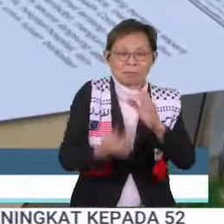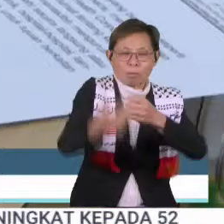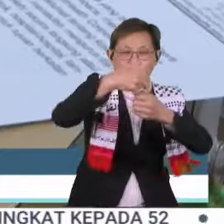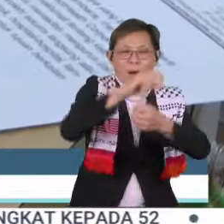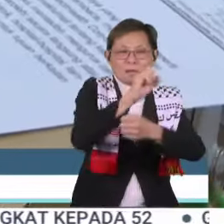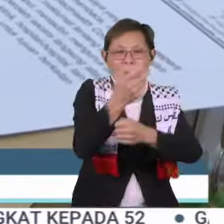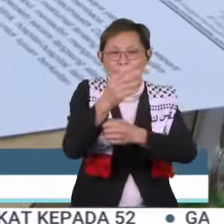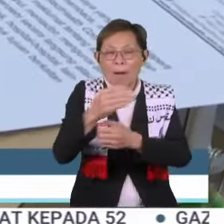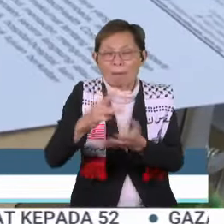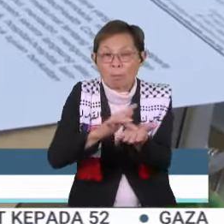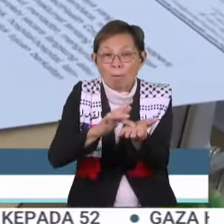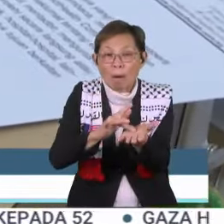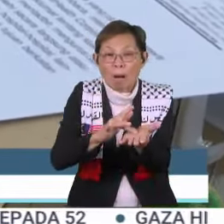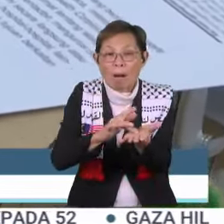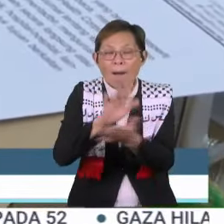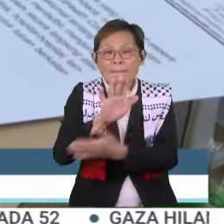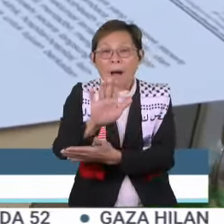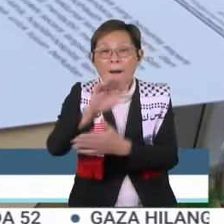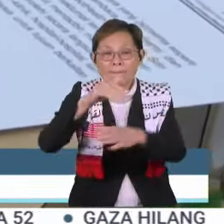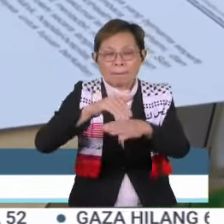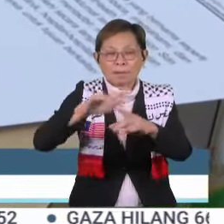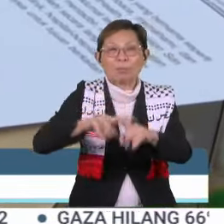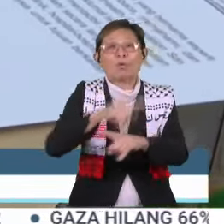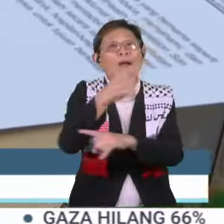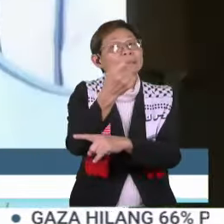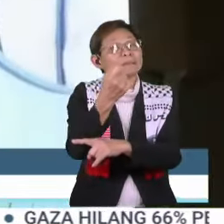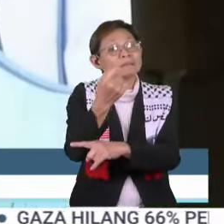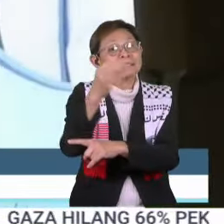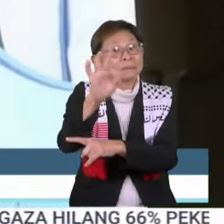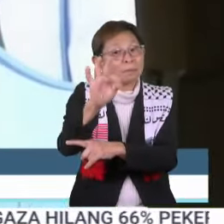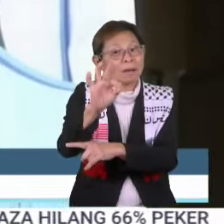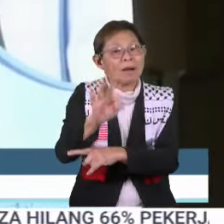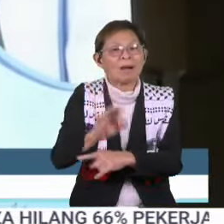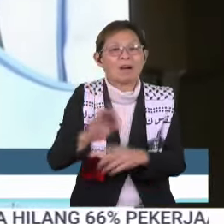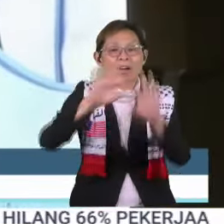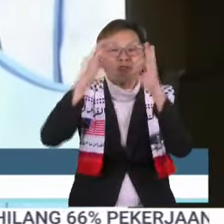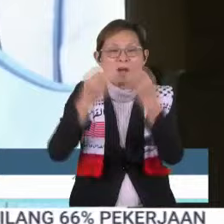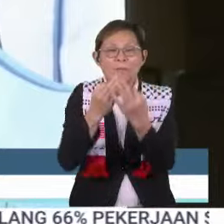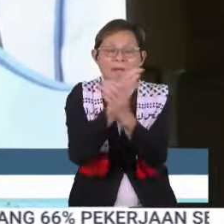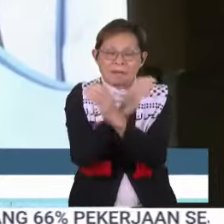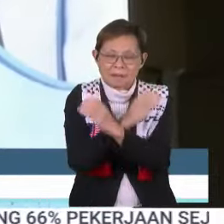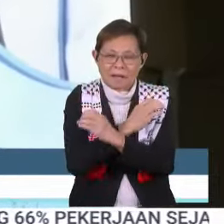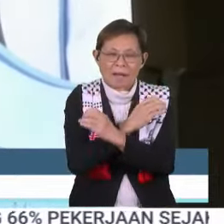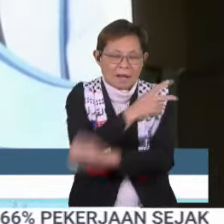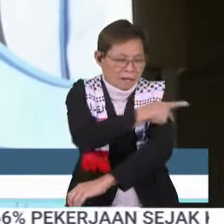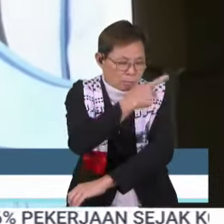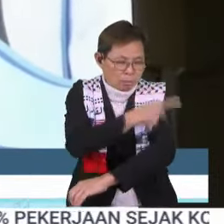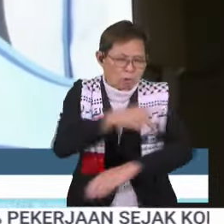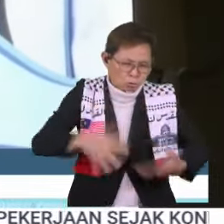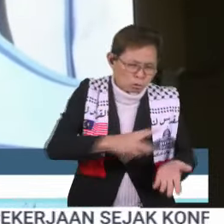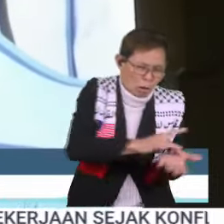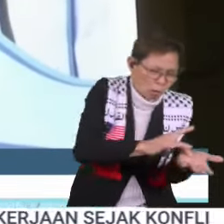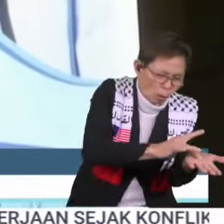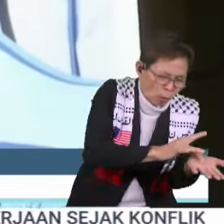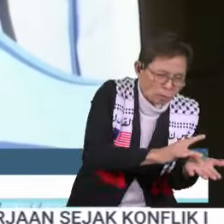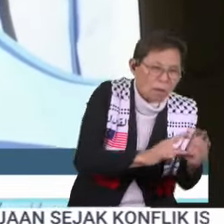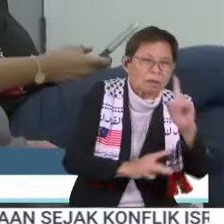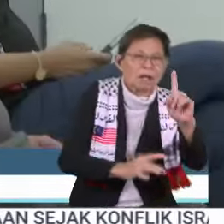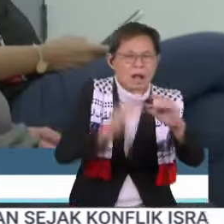skim perubatan madani pada September lalu, Family Care Clinic sudah memberikan rawatan kepada lebih 100